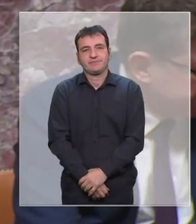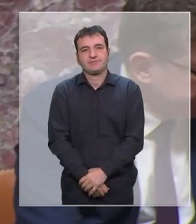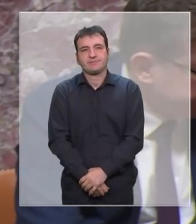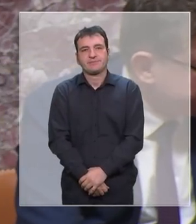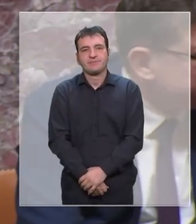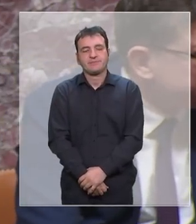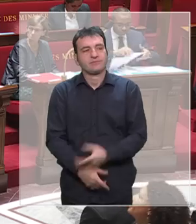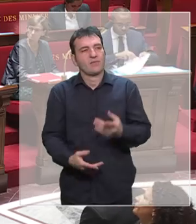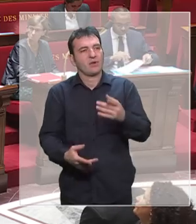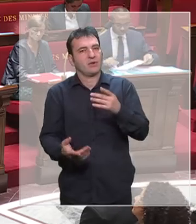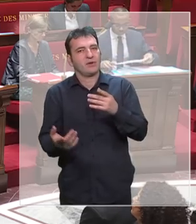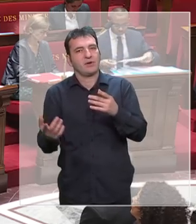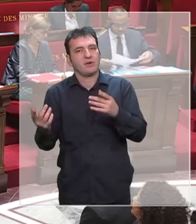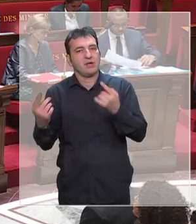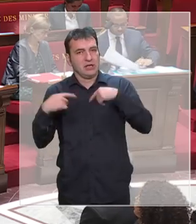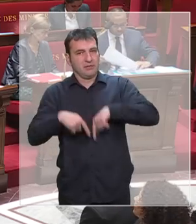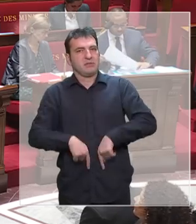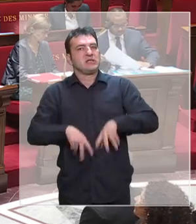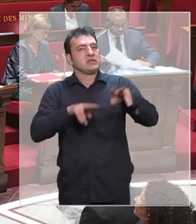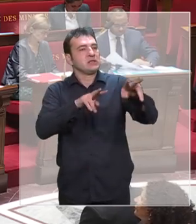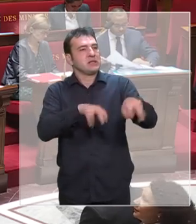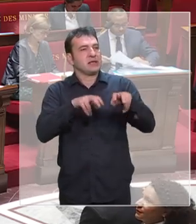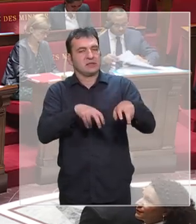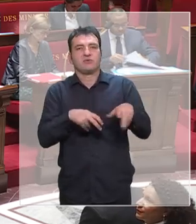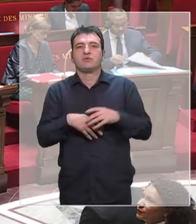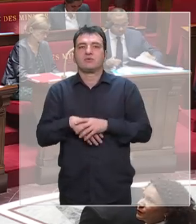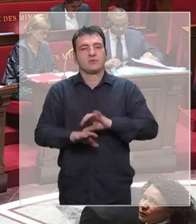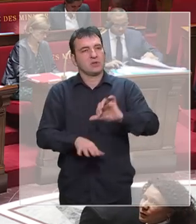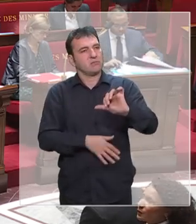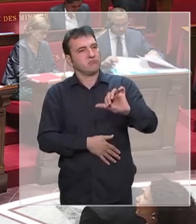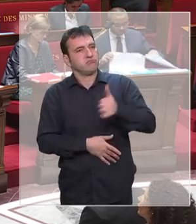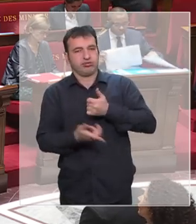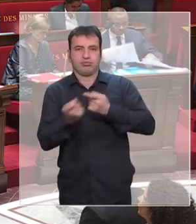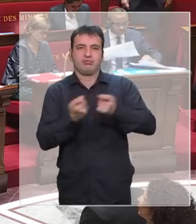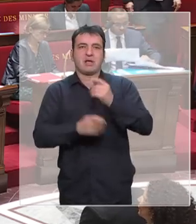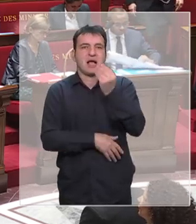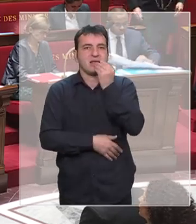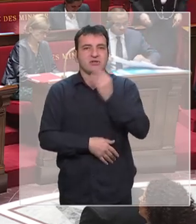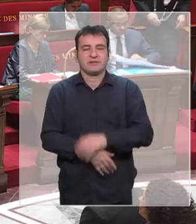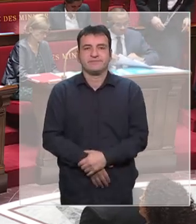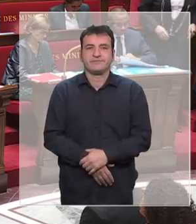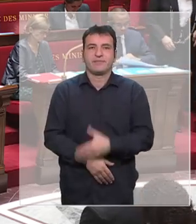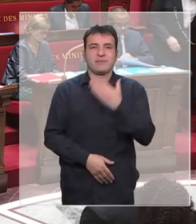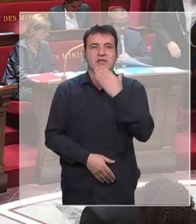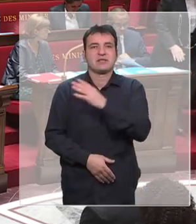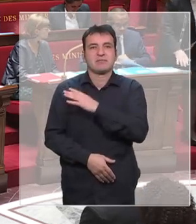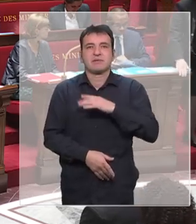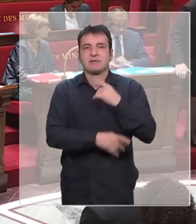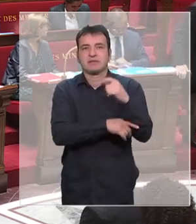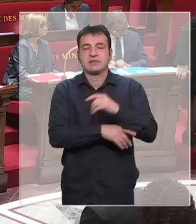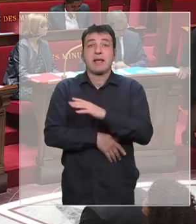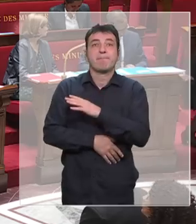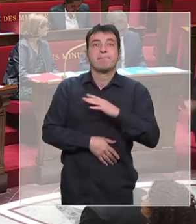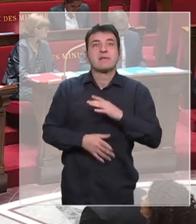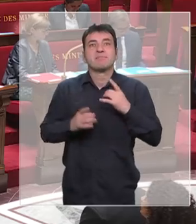La parole est à Monsieur Marc Fesneau, ministre de l'Agriculture et de la Souveraineté alimentaire. Merci Madame la Présidente, Mesdames et Messieurs les députés, Madame la députée